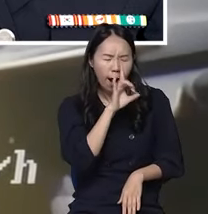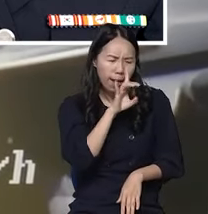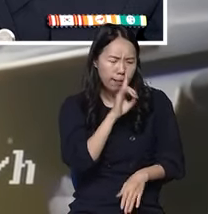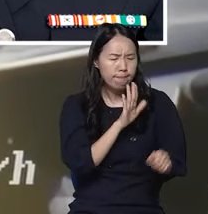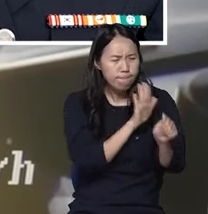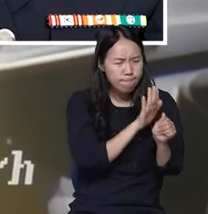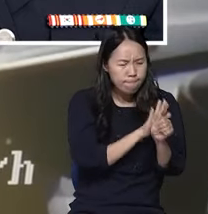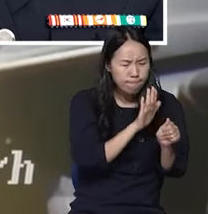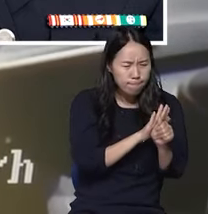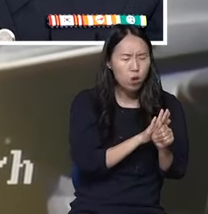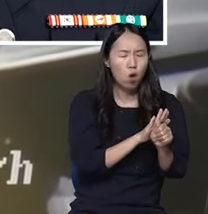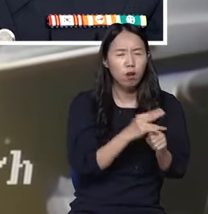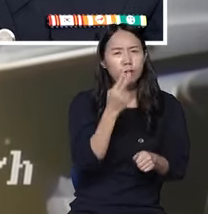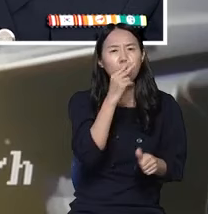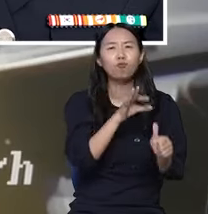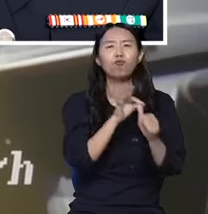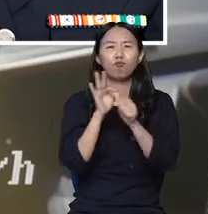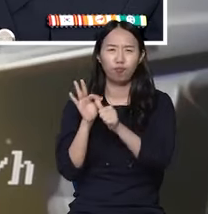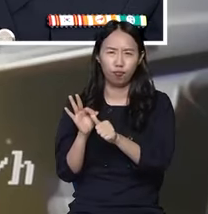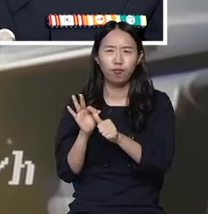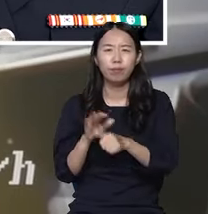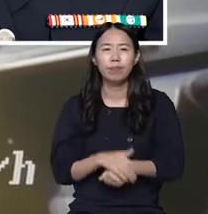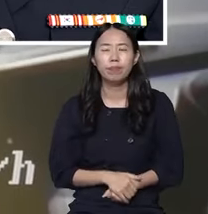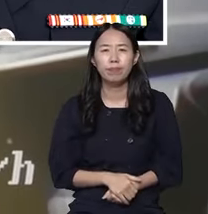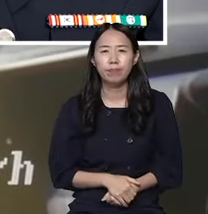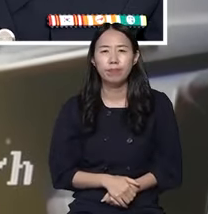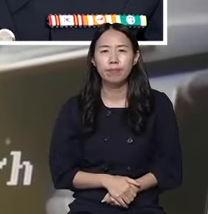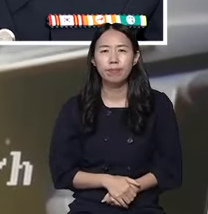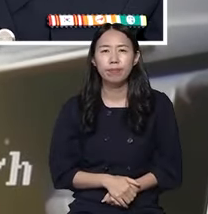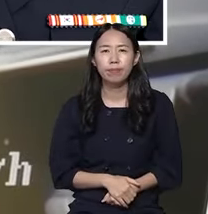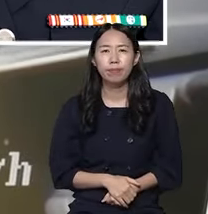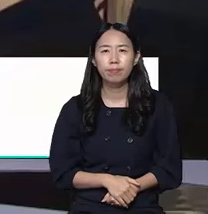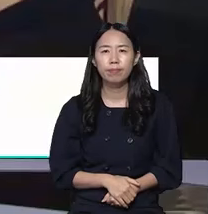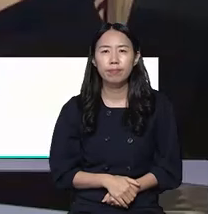유도해 환자의 생명을 구했습니다.